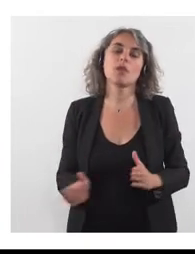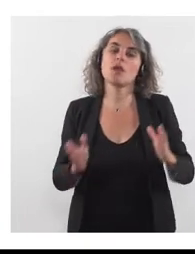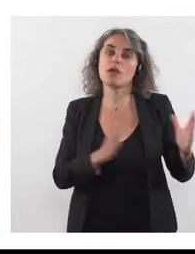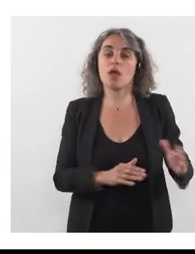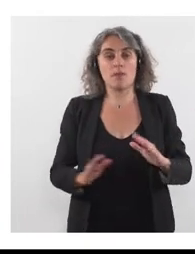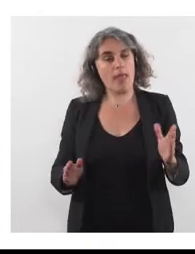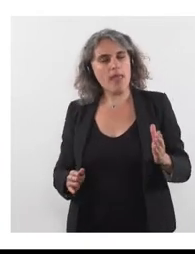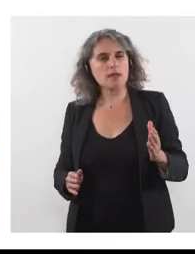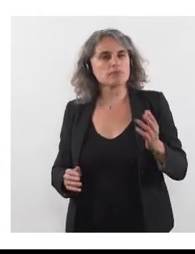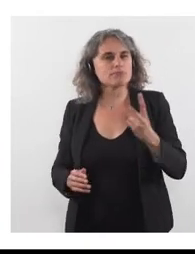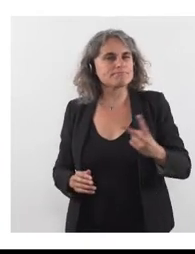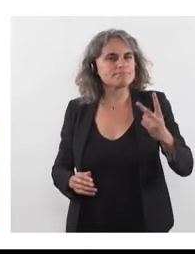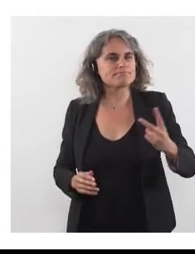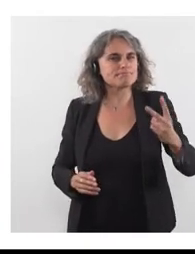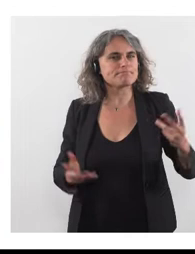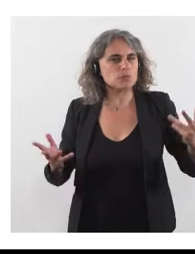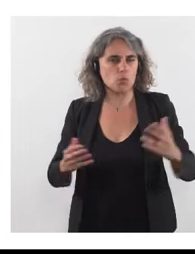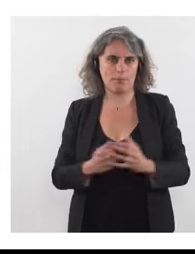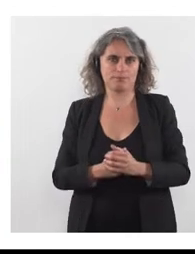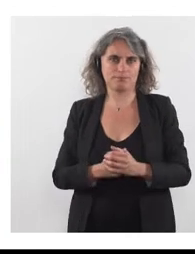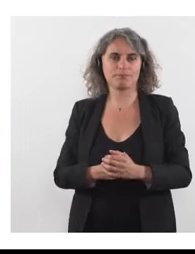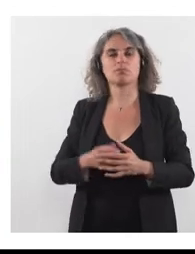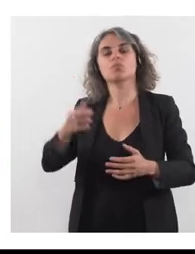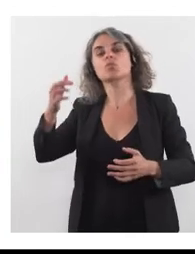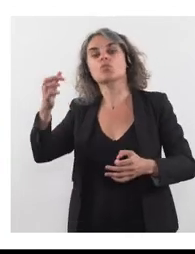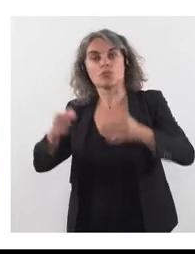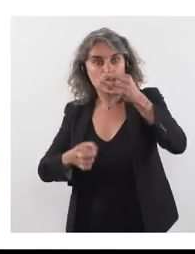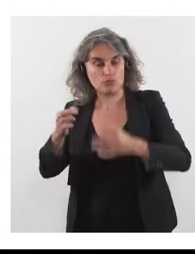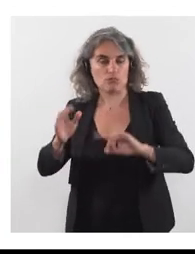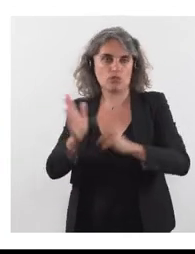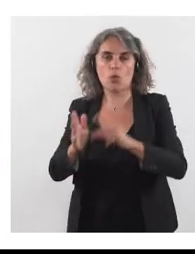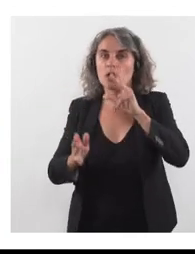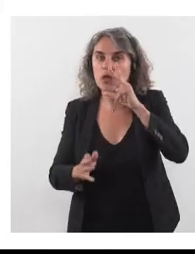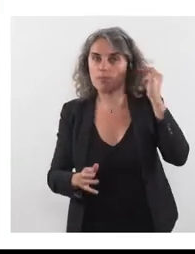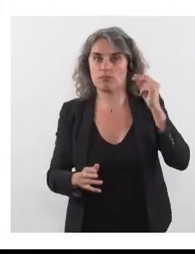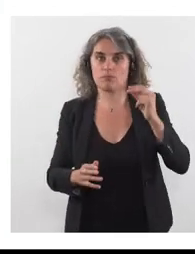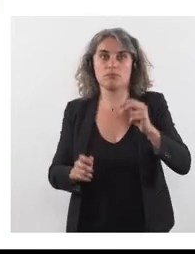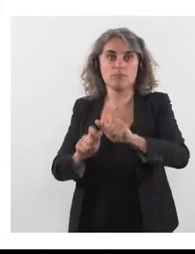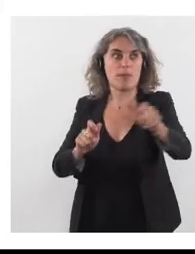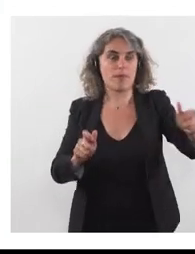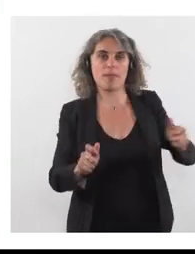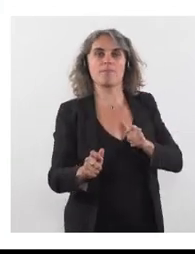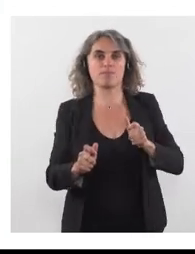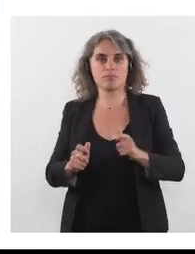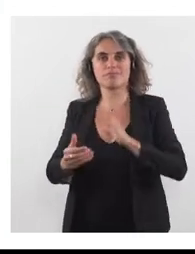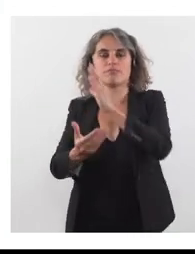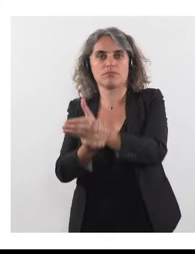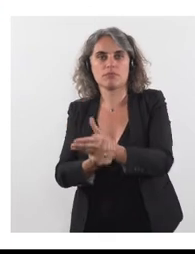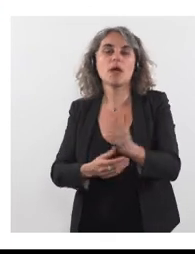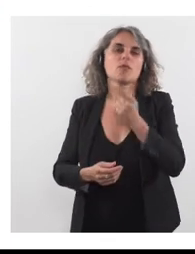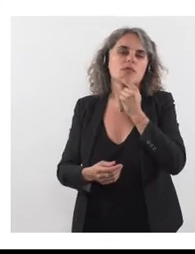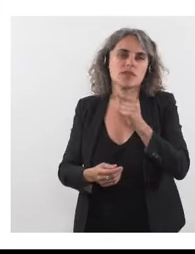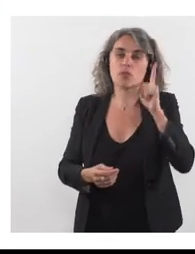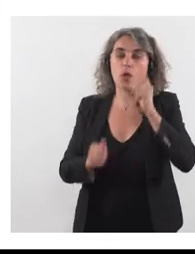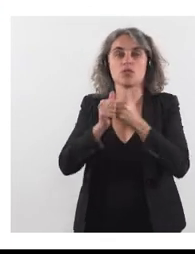c'est les tierces interventions devant la Cour européenne des droits de l'homme. Parce que là, la procédure est plus facile, entre guillemets.